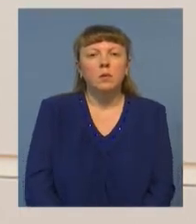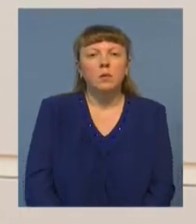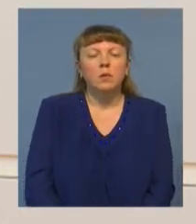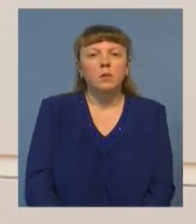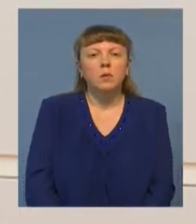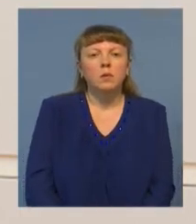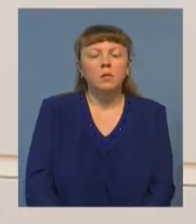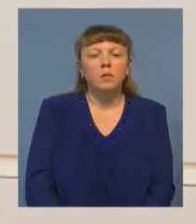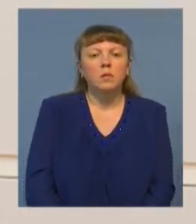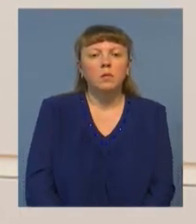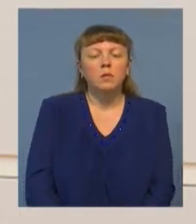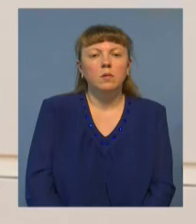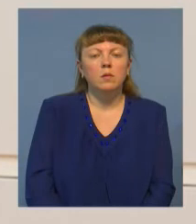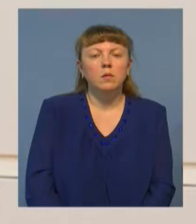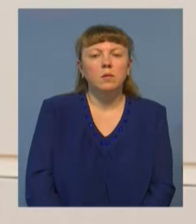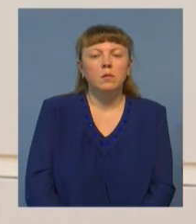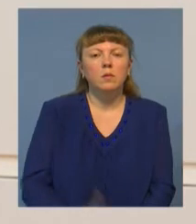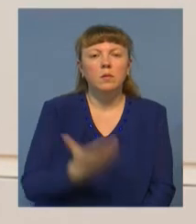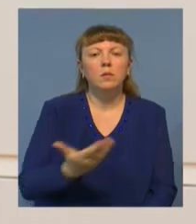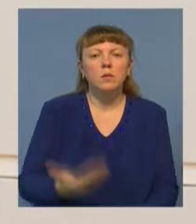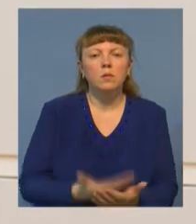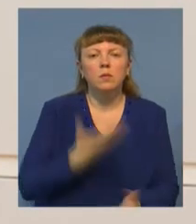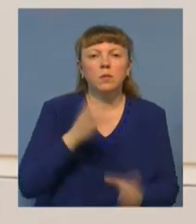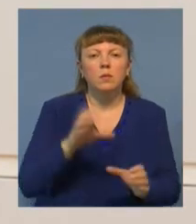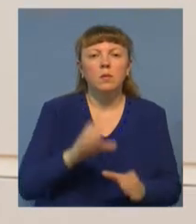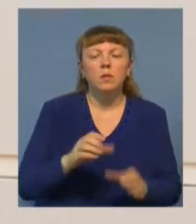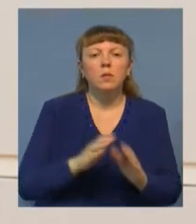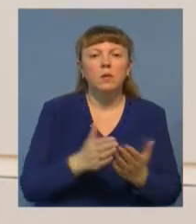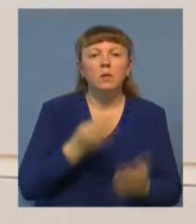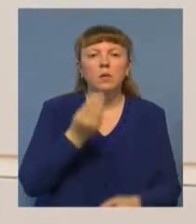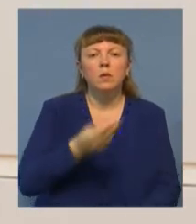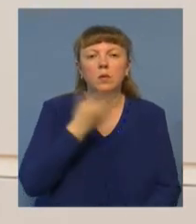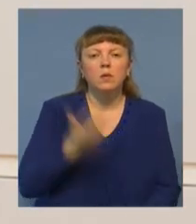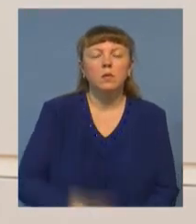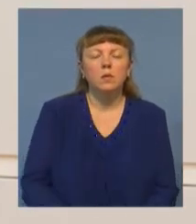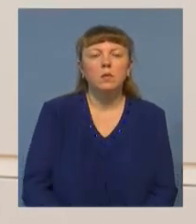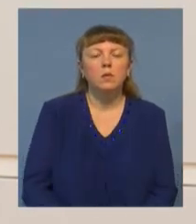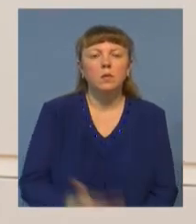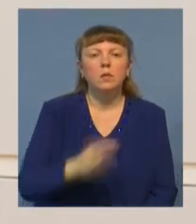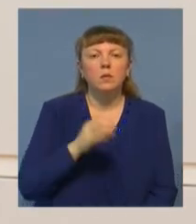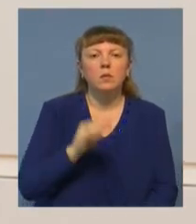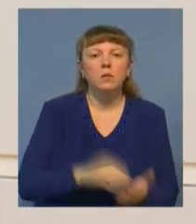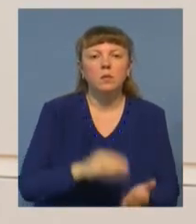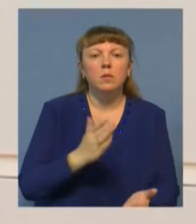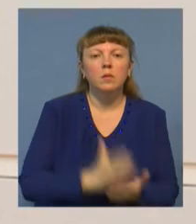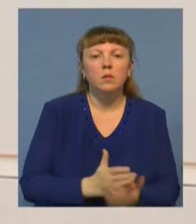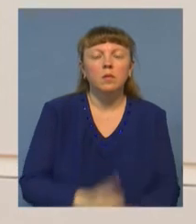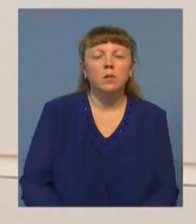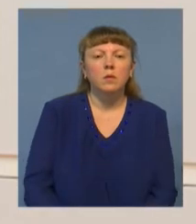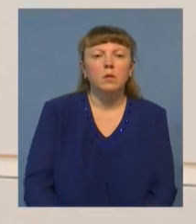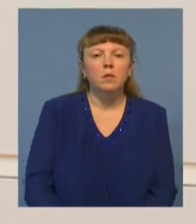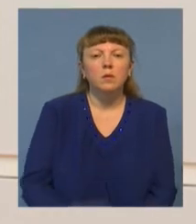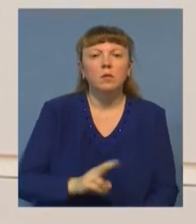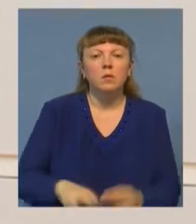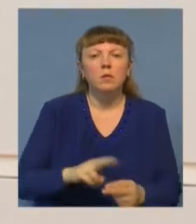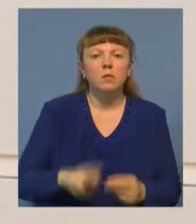не выдается сейчас новшество, не выдается свидетельство о расторжении, но в любом случае... Но об этом делается отметка, да. Отметка, она существует. Да, да, конечно. Утери